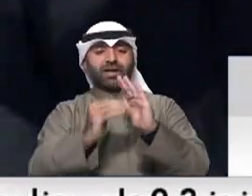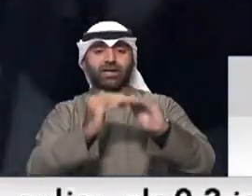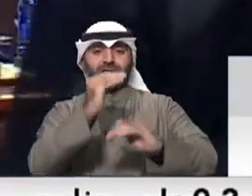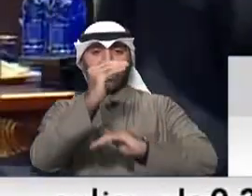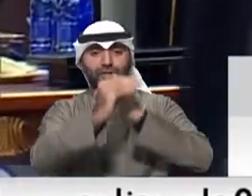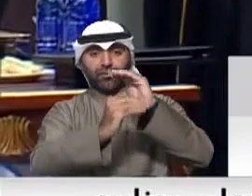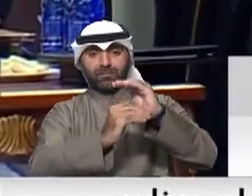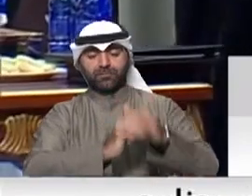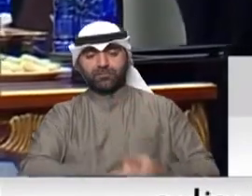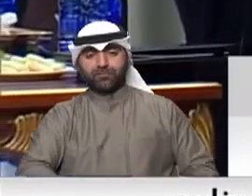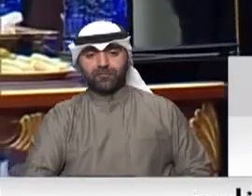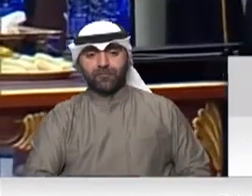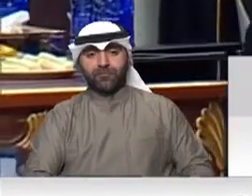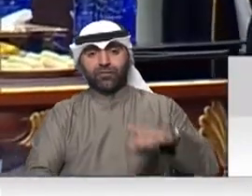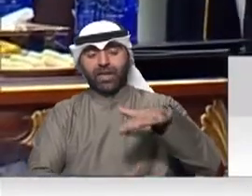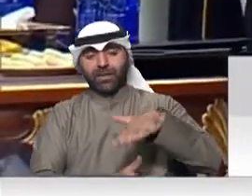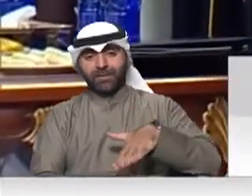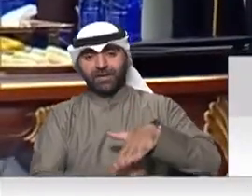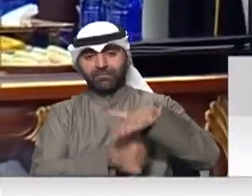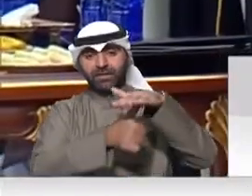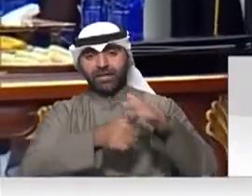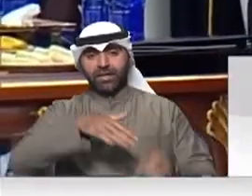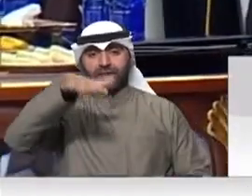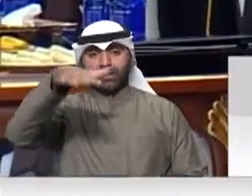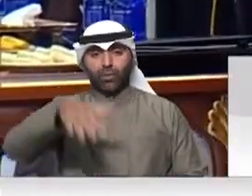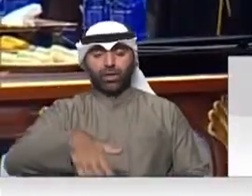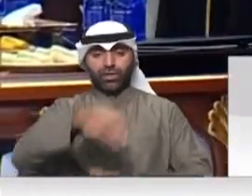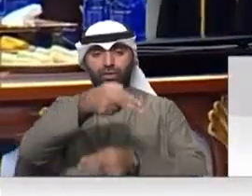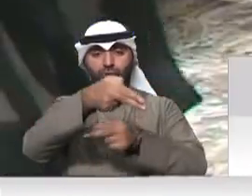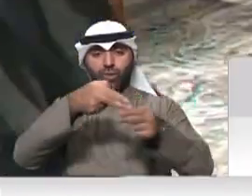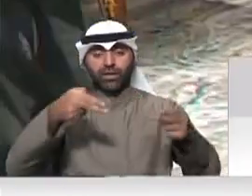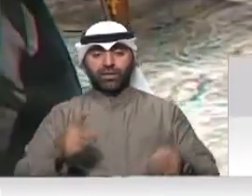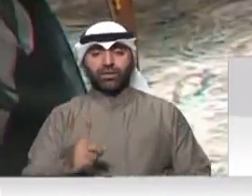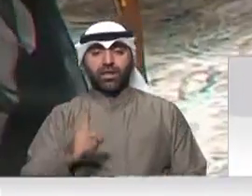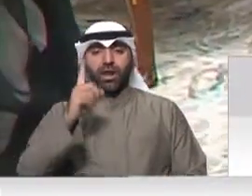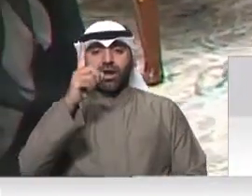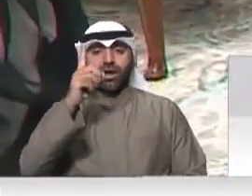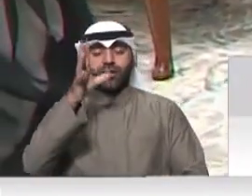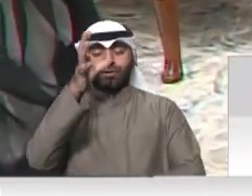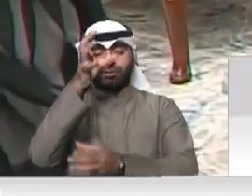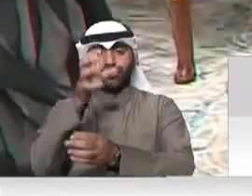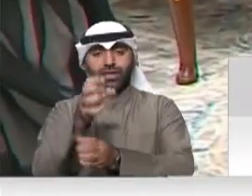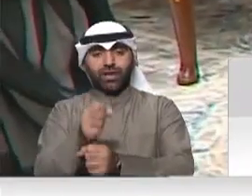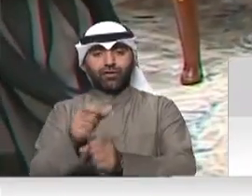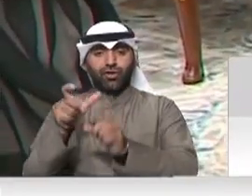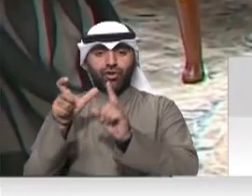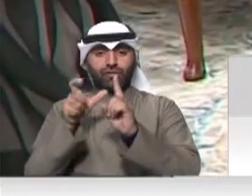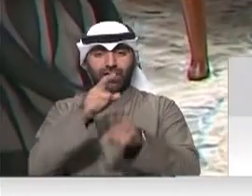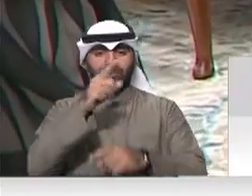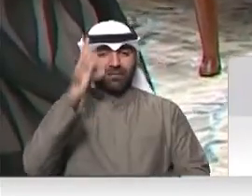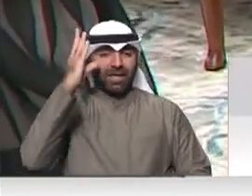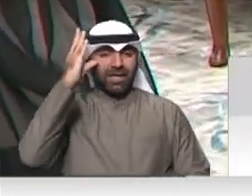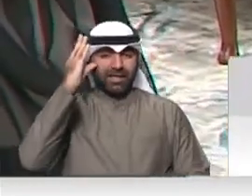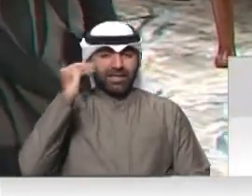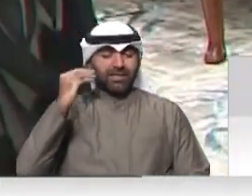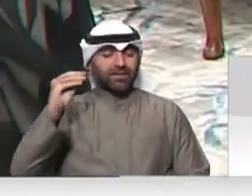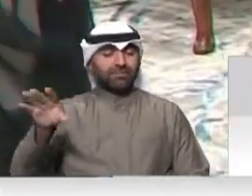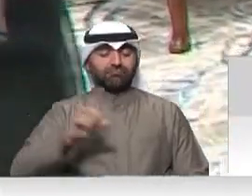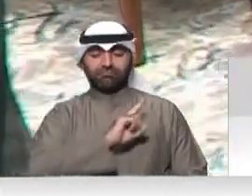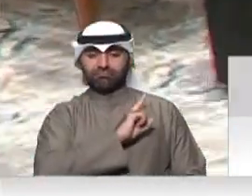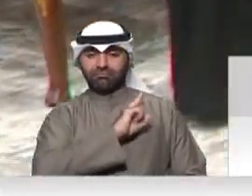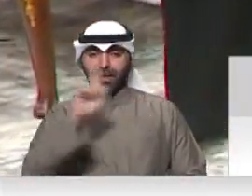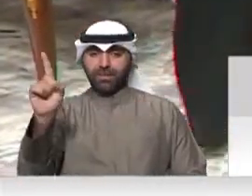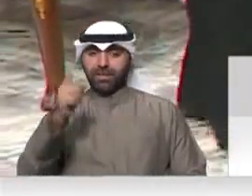امير البلاد الشيخ مشعل الاحمد الجابر الصباح حفظه الله ورعاه لم ينسى خلال دعمه للرياضيين ان